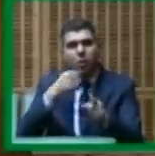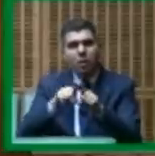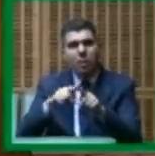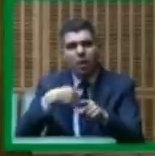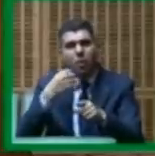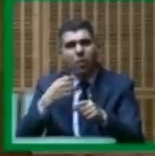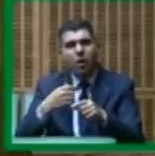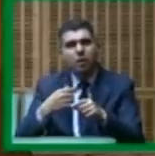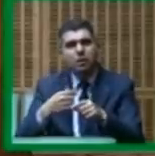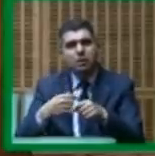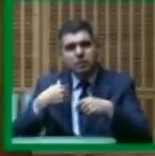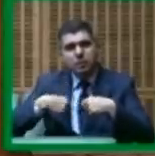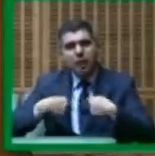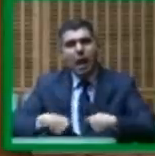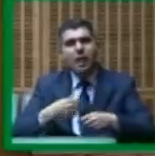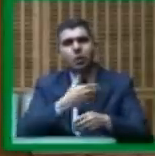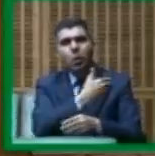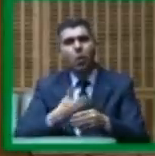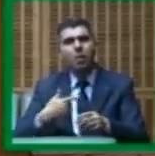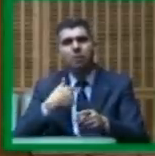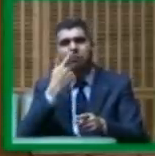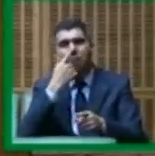الناس من الواجب ديالي نقول لهم الحقيقة